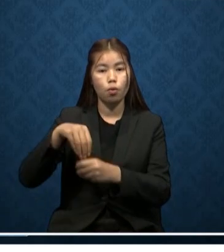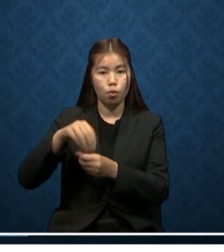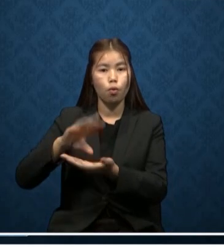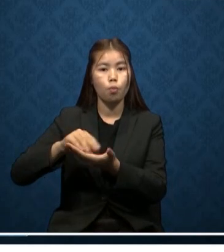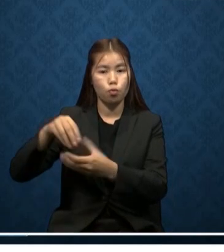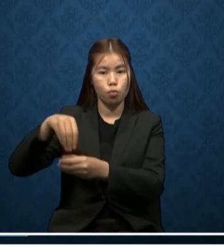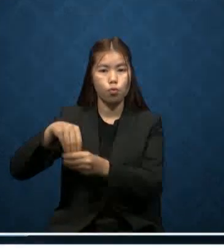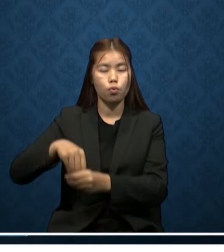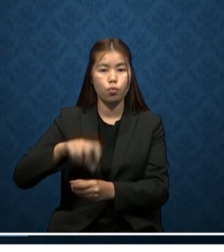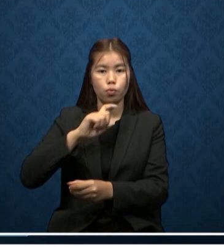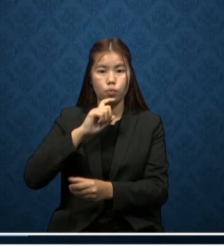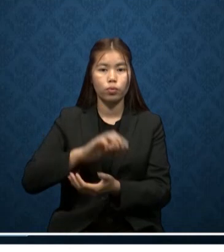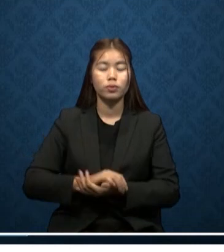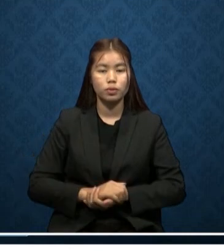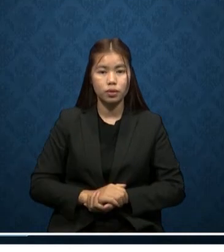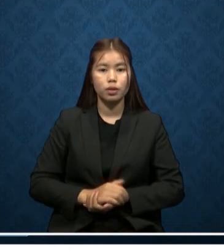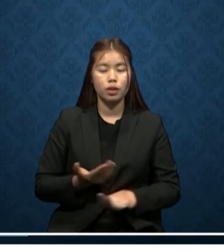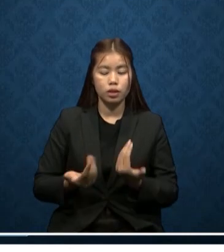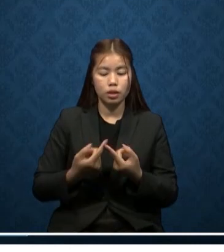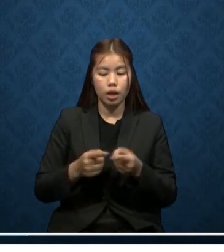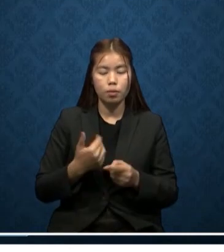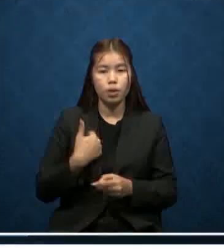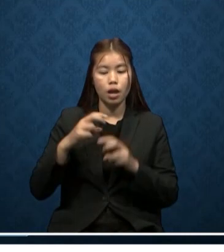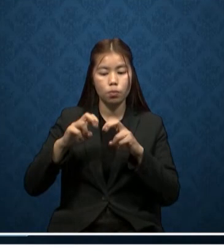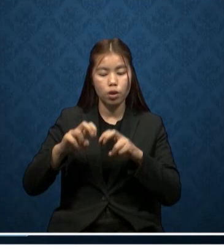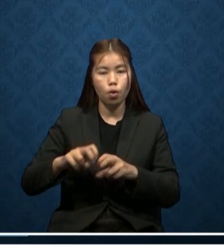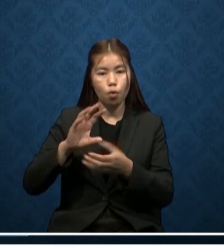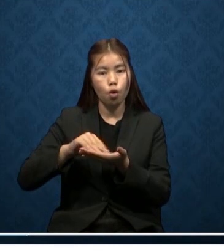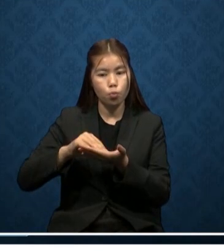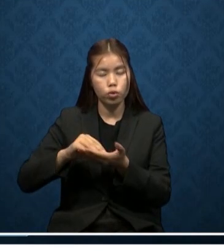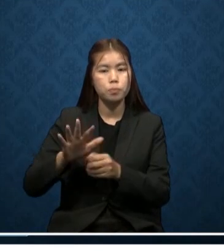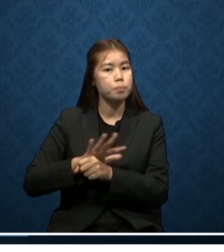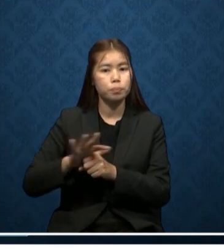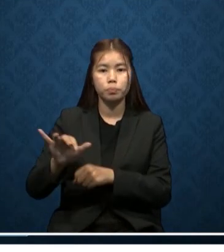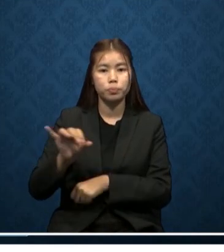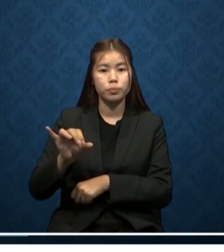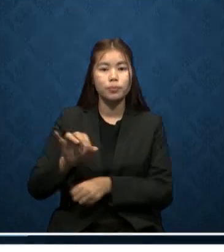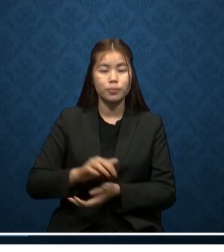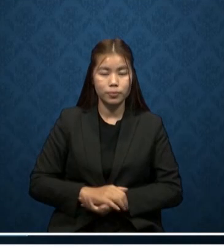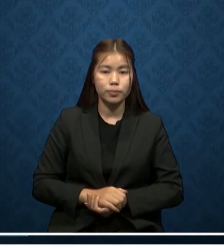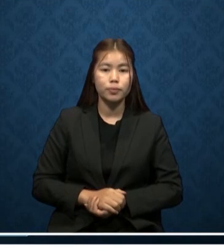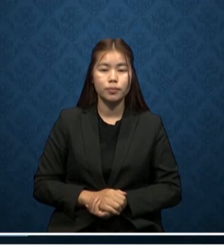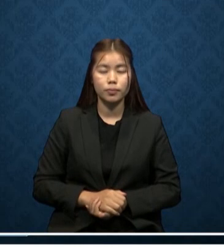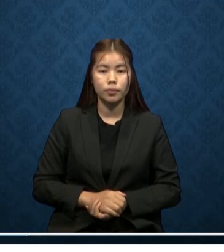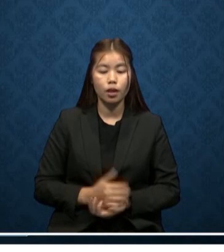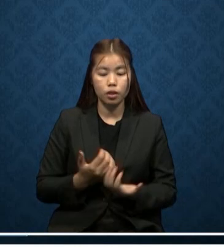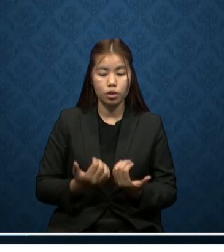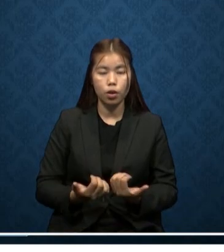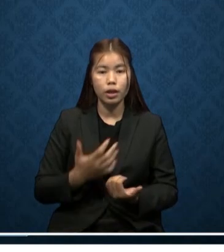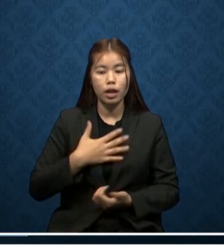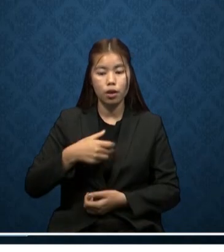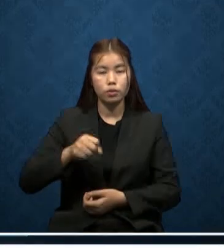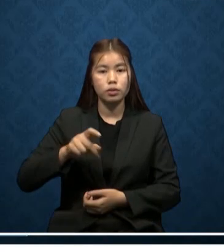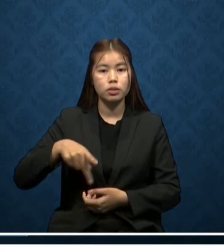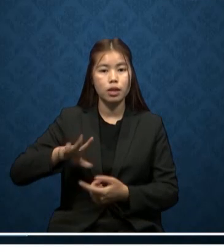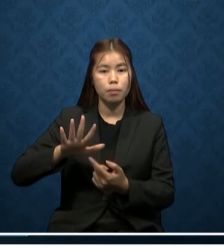ในเรื่องของแอก็คือขาดการวิเคราะห์ข้อมูลที่พอเพียงนะครับซึ่งซึ่งตรงนี้เอ่อสภาพัฒได้รับทราบข้อ